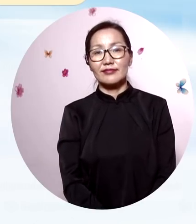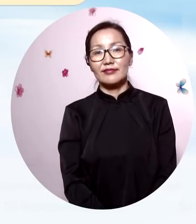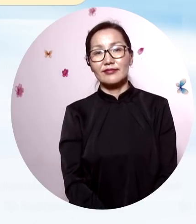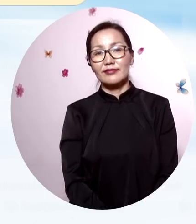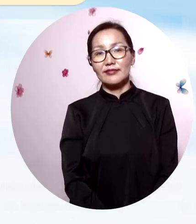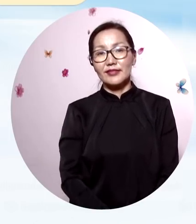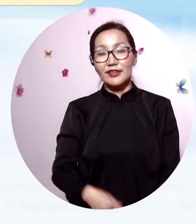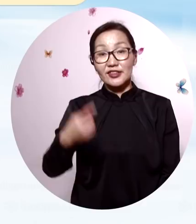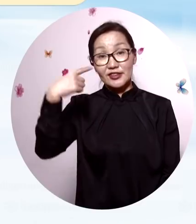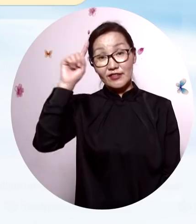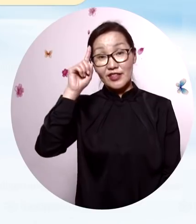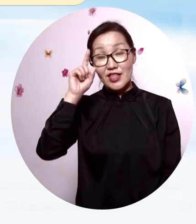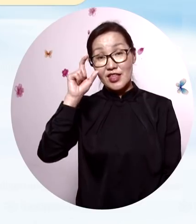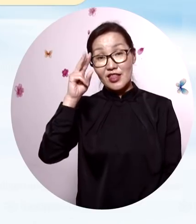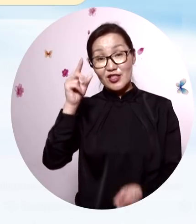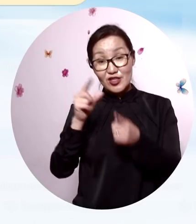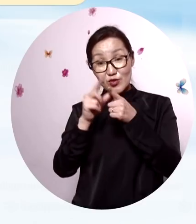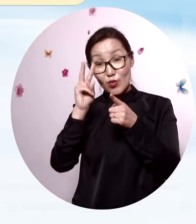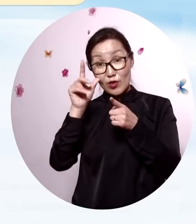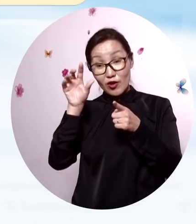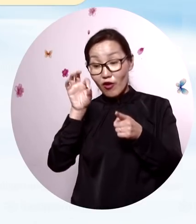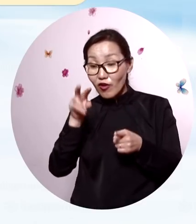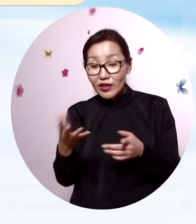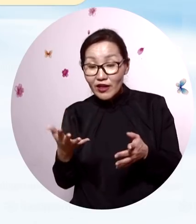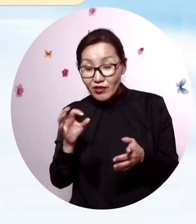За, нэгдүгээрт хэлцүүгээ олсон байх ёстой.